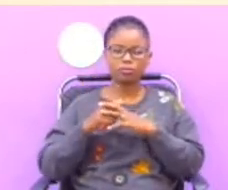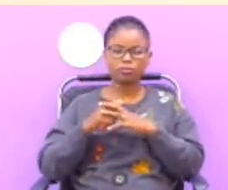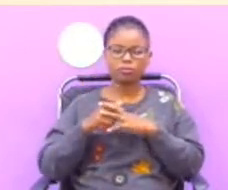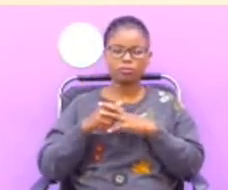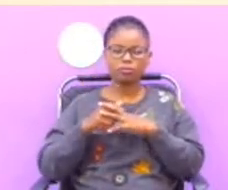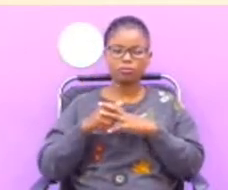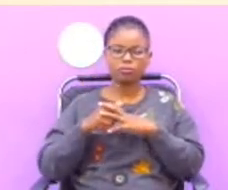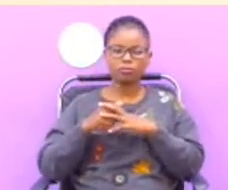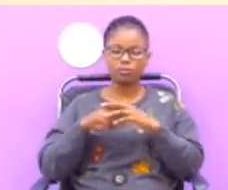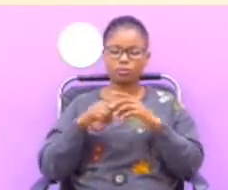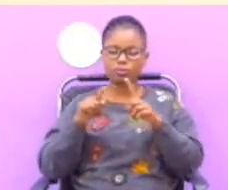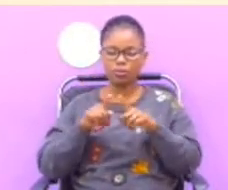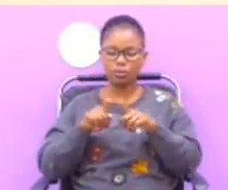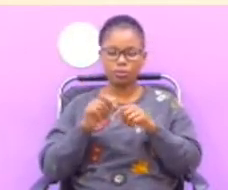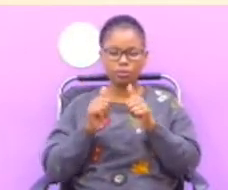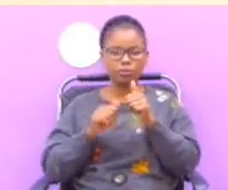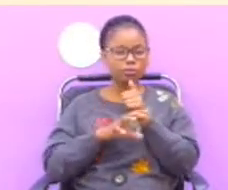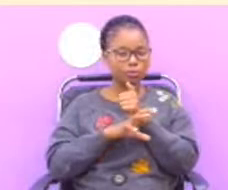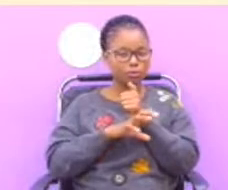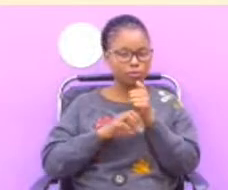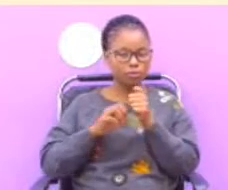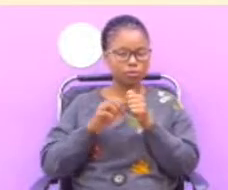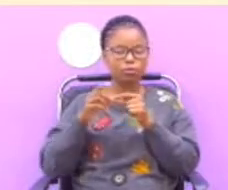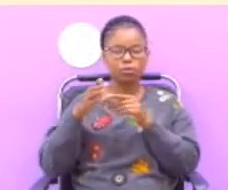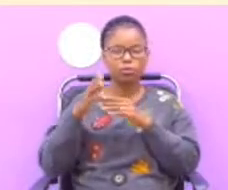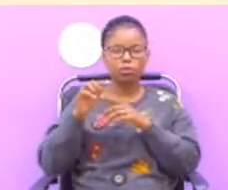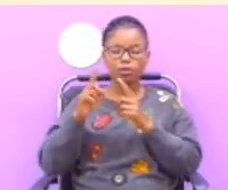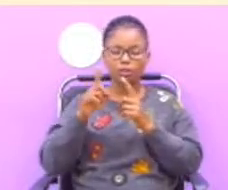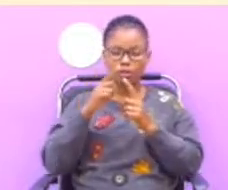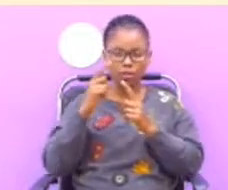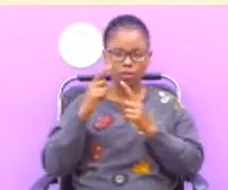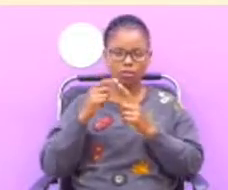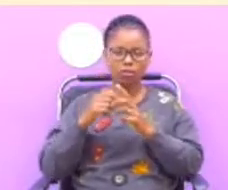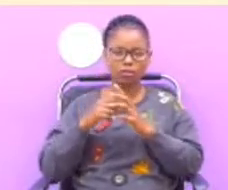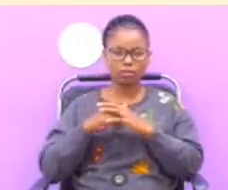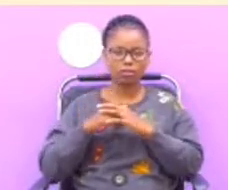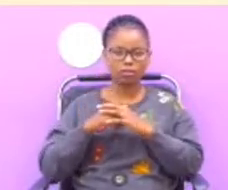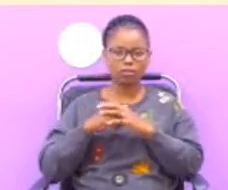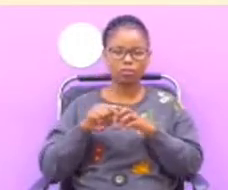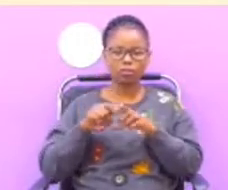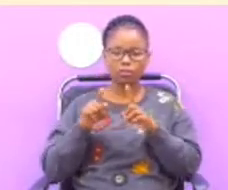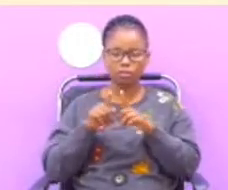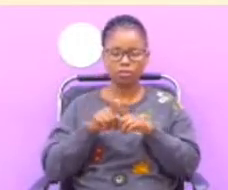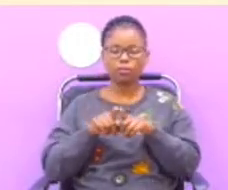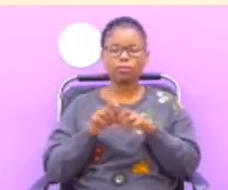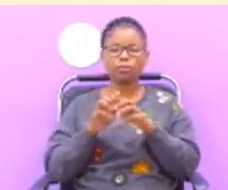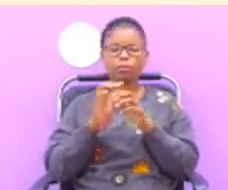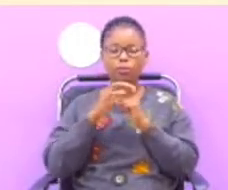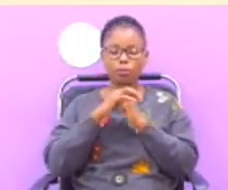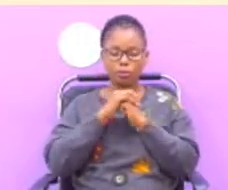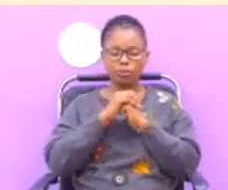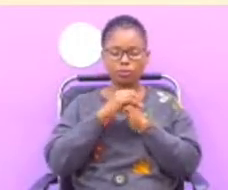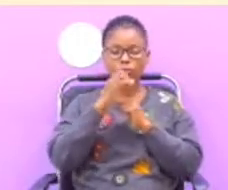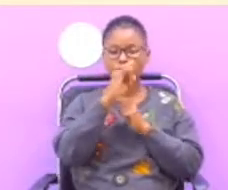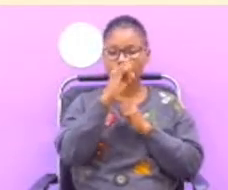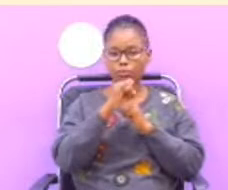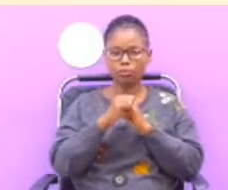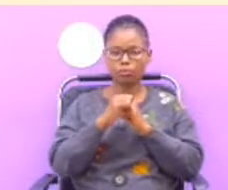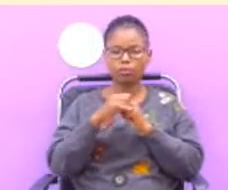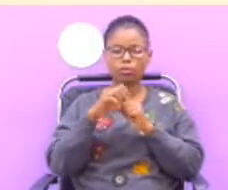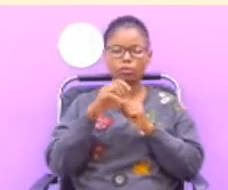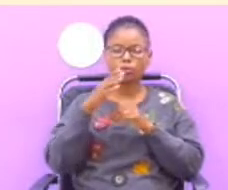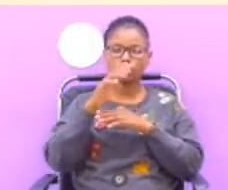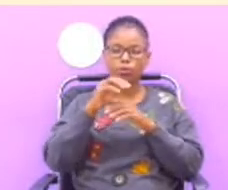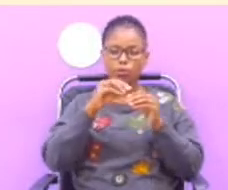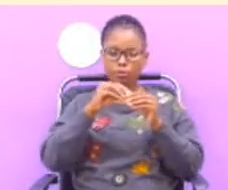Uthamaki wothe utunyanaga, Ngai ni akaunina. Uthamaki wothe uhoyaga mihianano, Ngai ni akauthengia